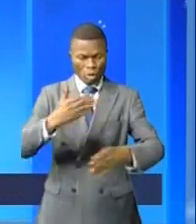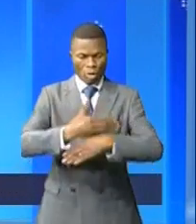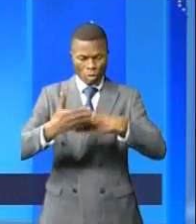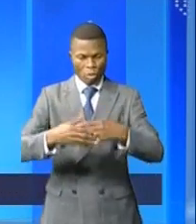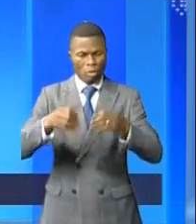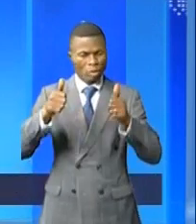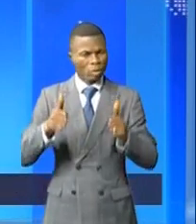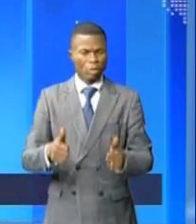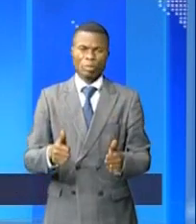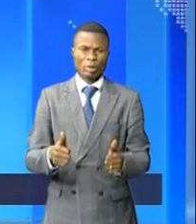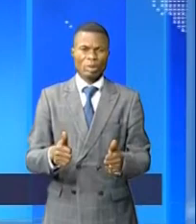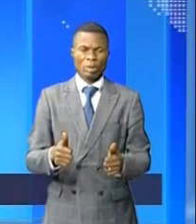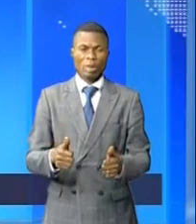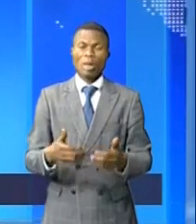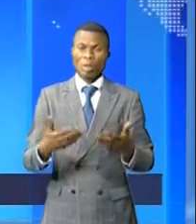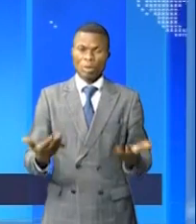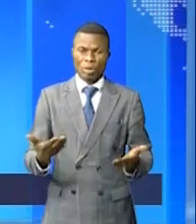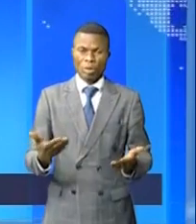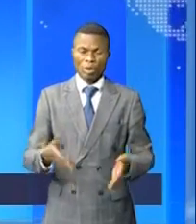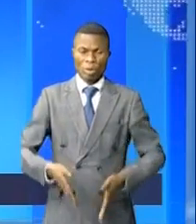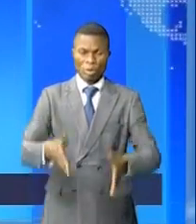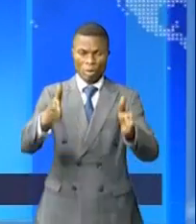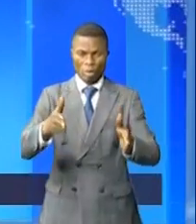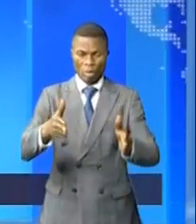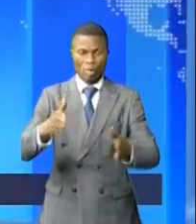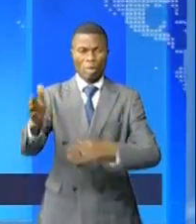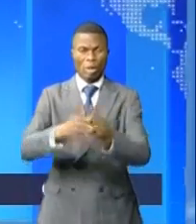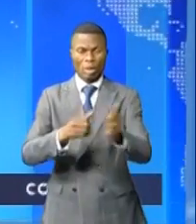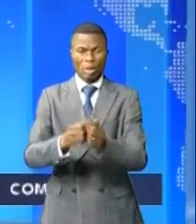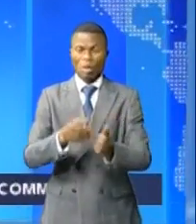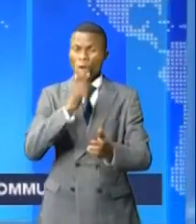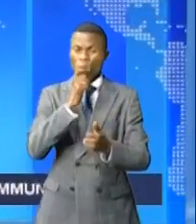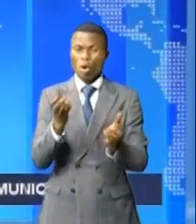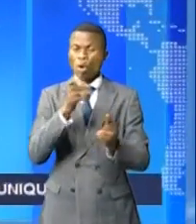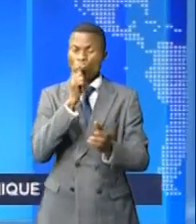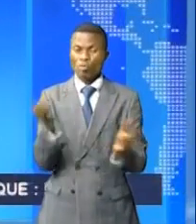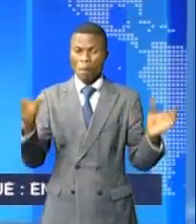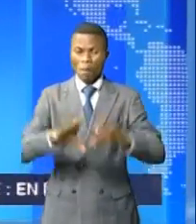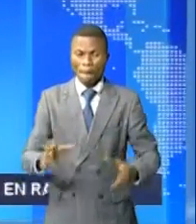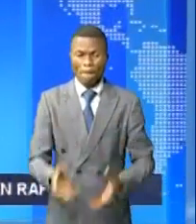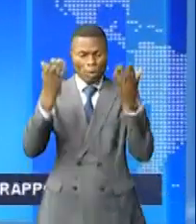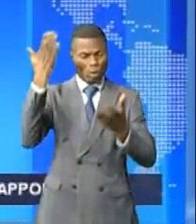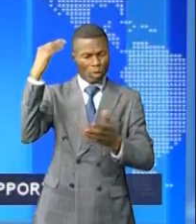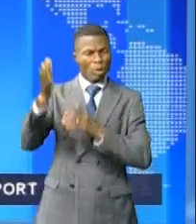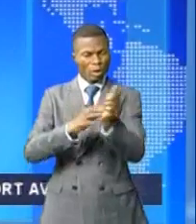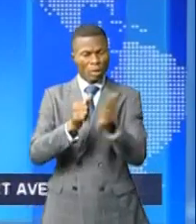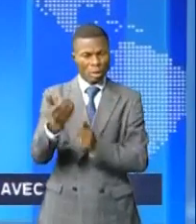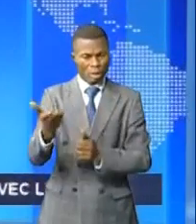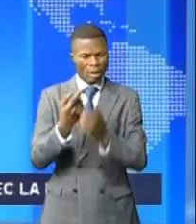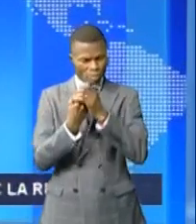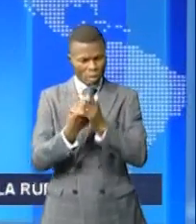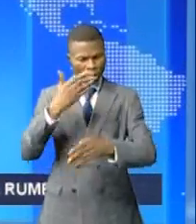en bon état. Eh bien, les tronçons routiers détruits par l'éruption volcanique de Nirangongo de triste mémoire sera